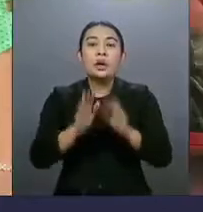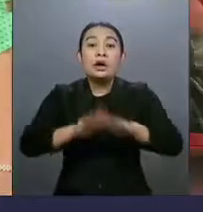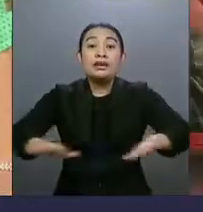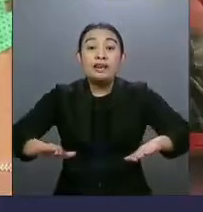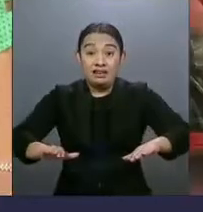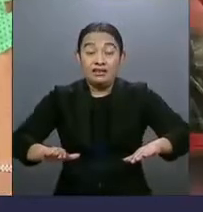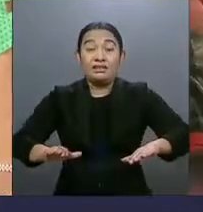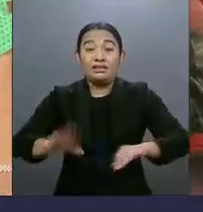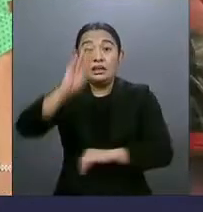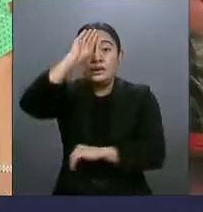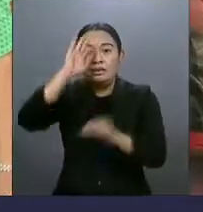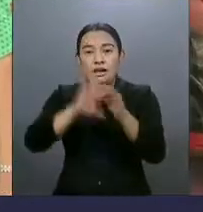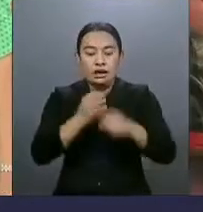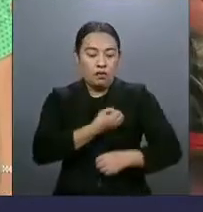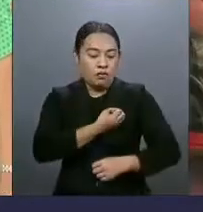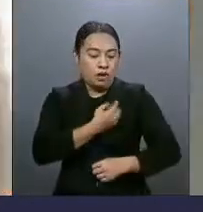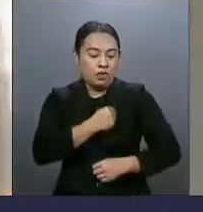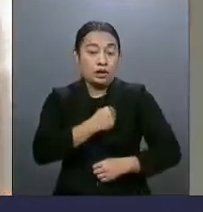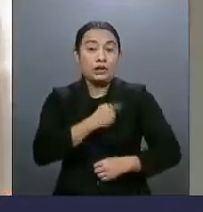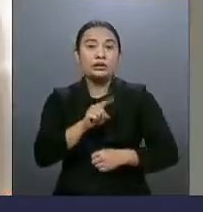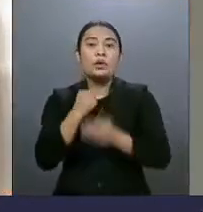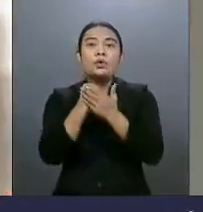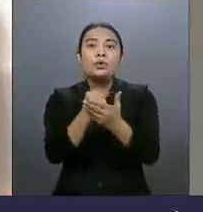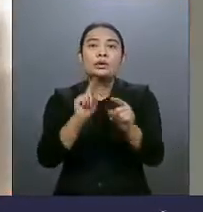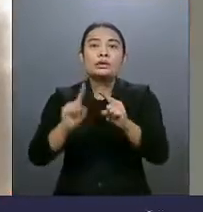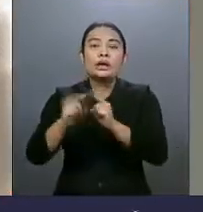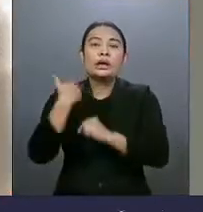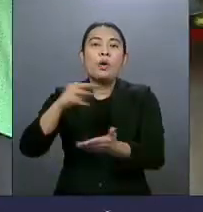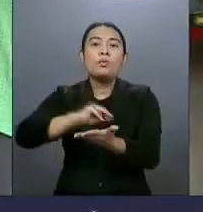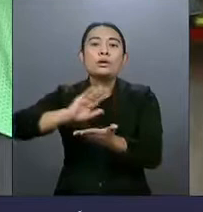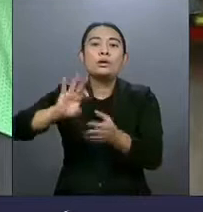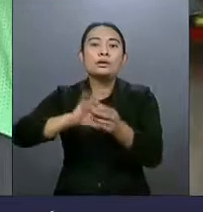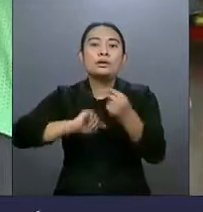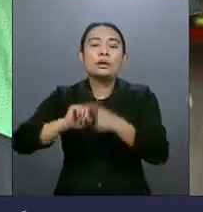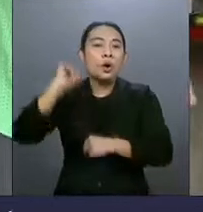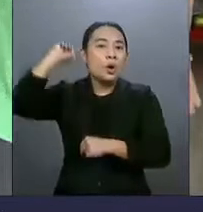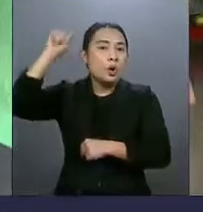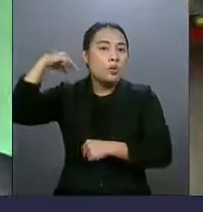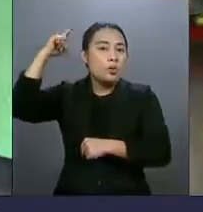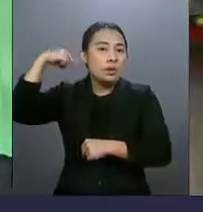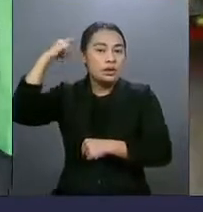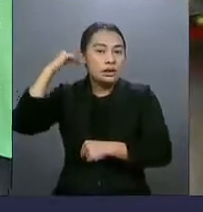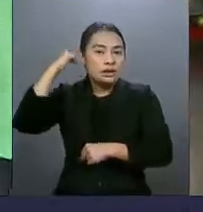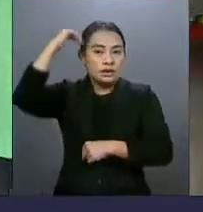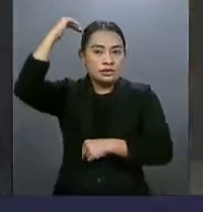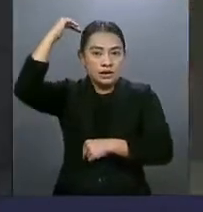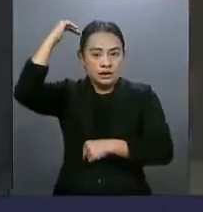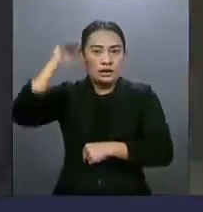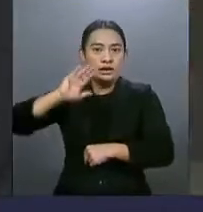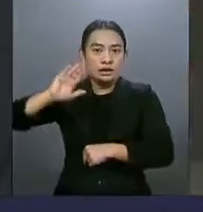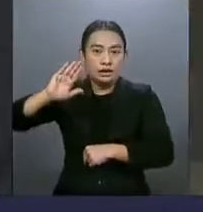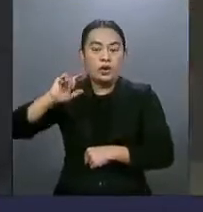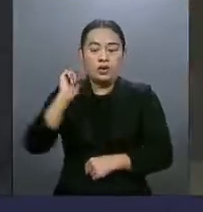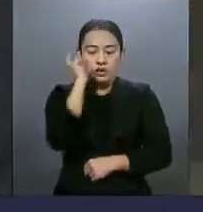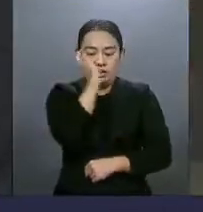ำเนิดกับมูลนิธิเด็กโรคหัวใจในพระอุปถัมภ์ของสมเด็จพระเจ้าพี่นางเธอเจ้าฟ้ากัลยาณิวัฒนากรมหลวงนรา